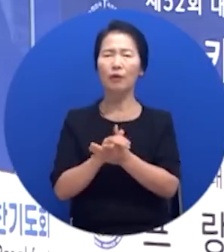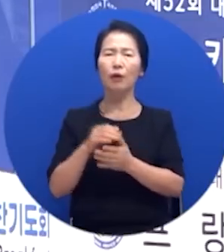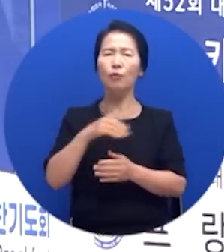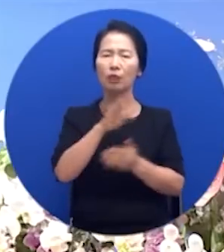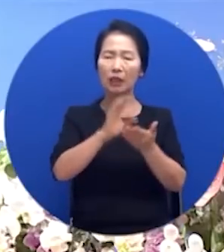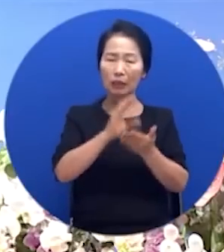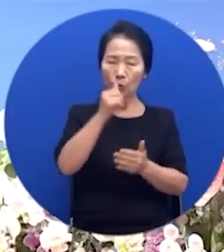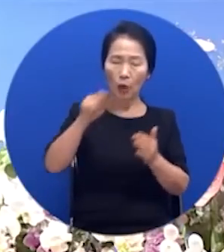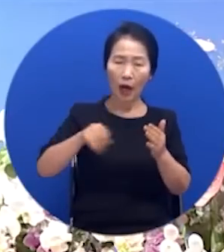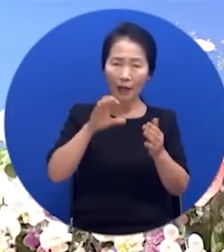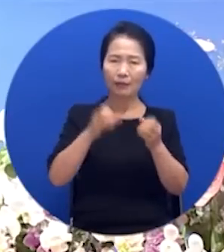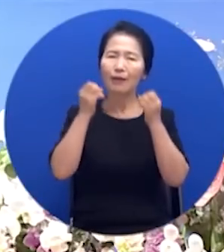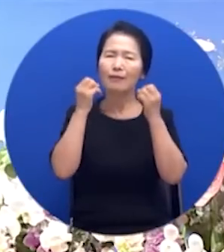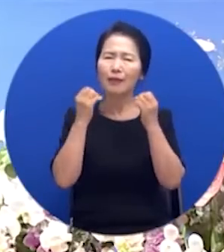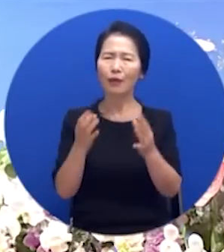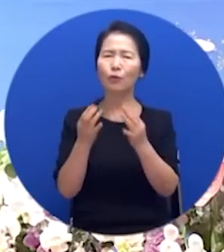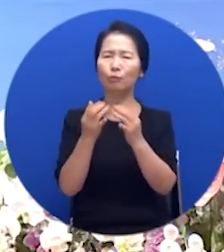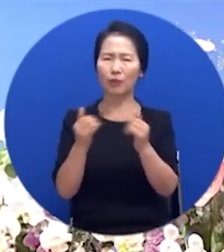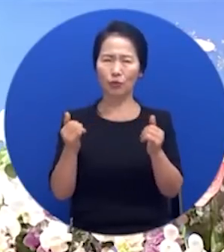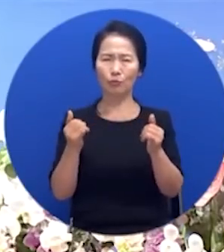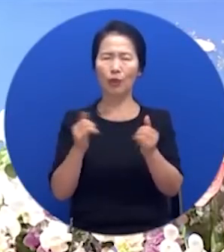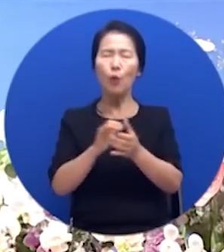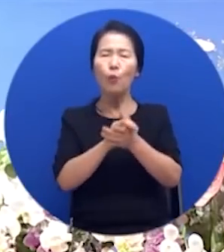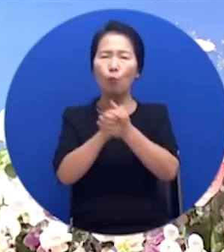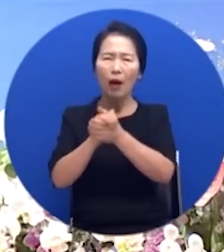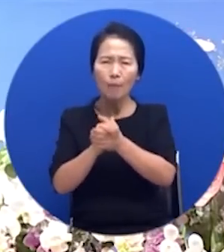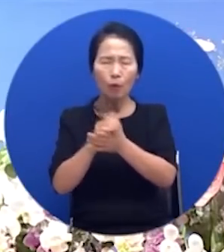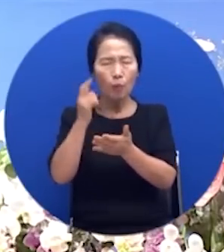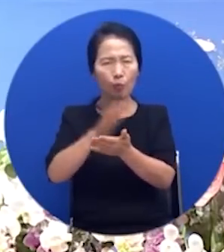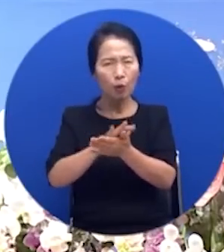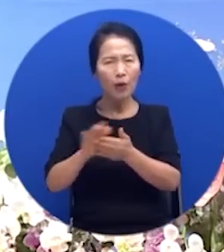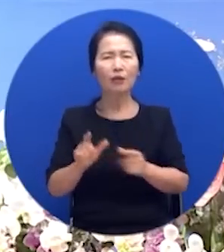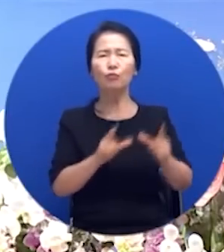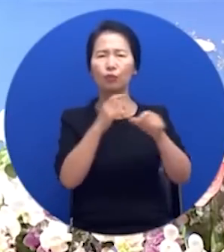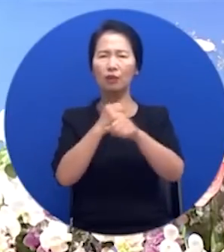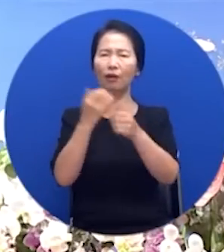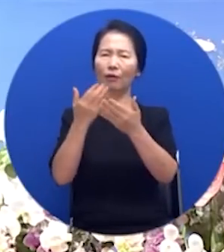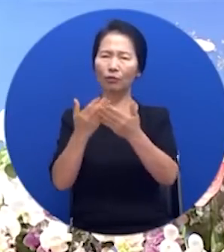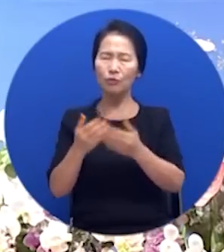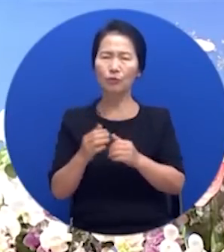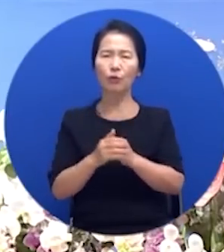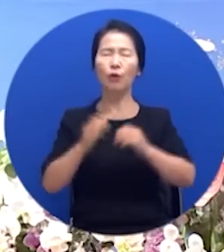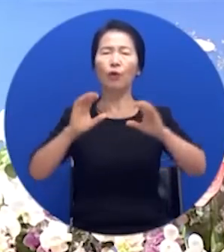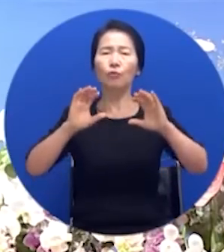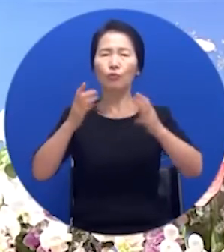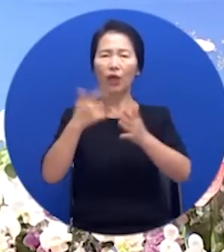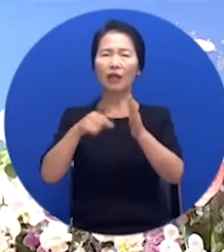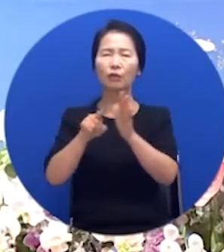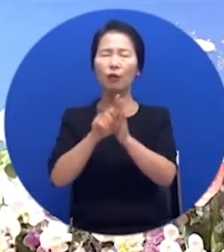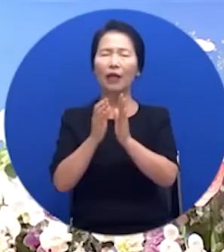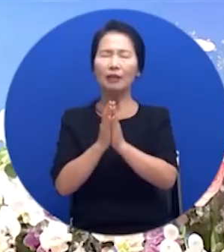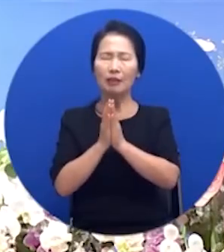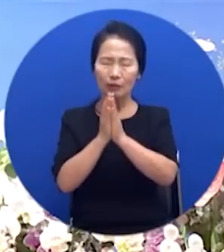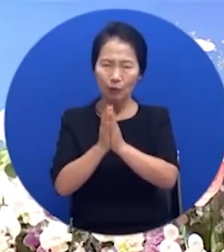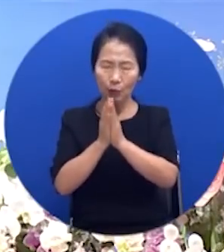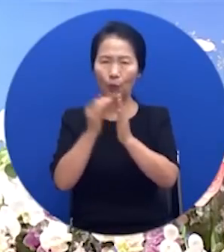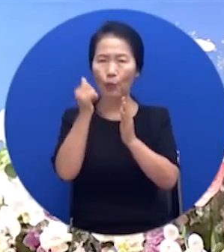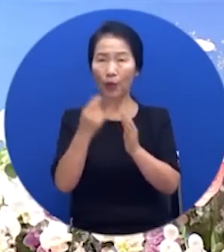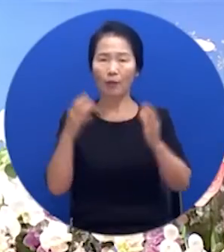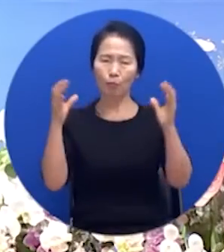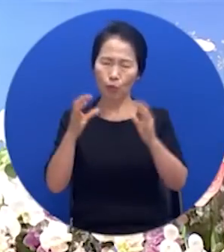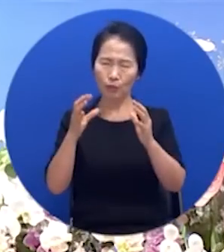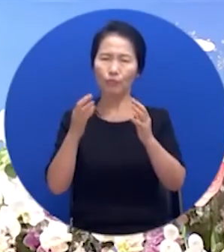그리스도 안에서 새로운 피조물로 화목과 평안을 누리게 하시고 국가조찬 기도회로 모이게 하심에 감사를